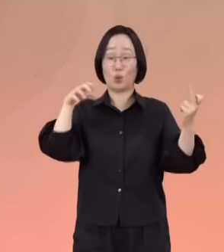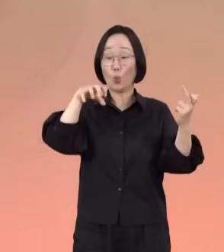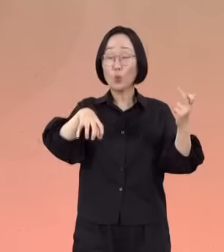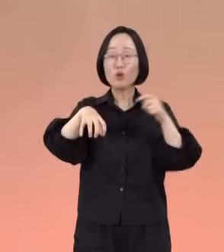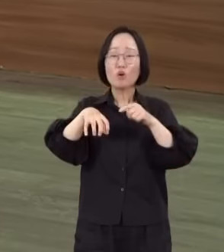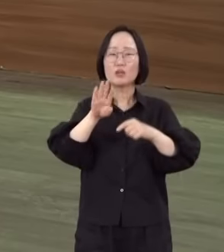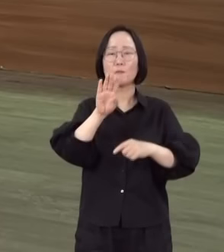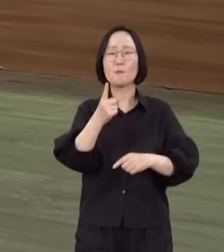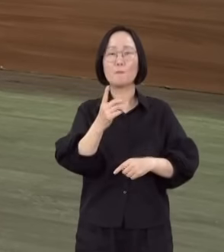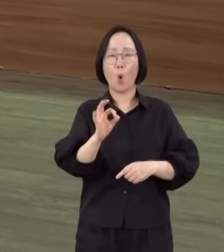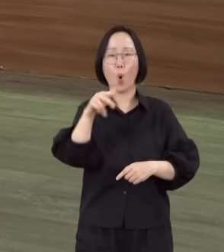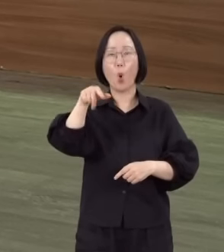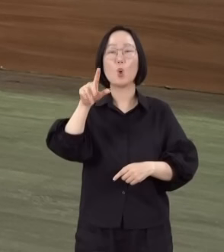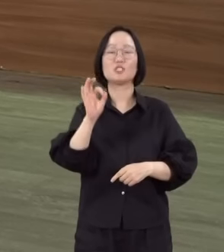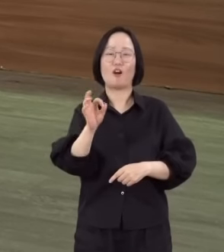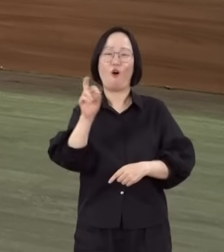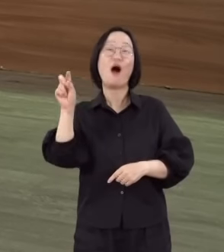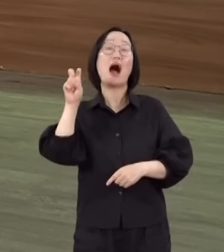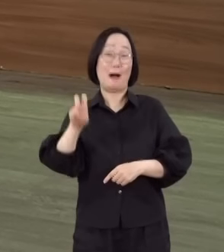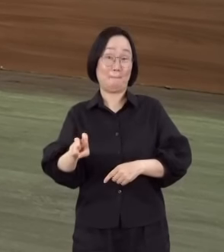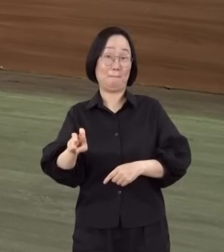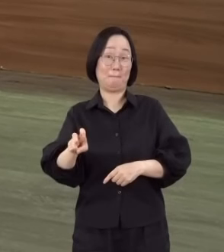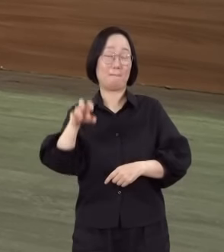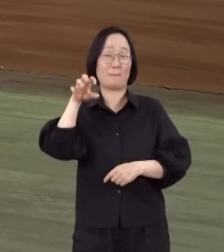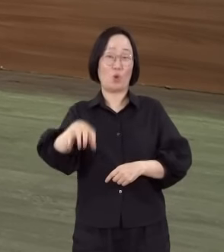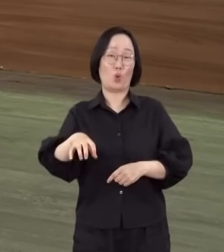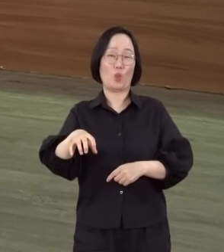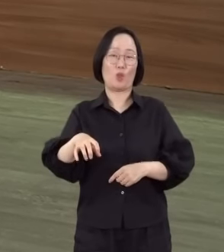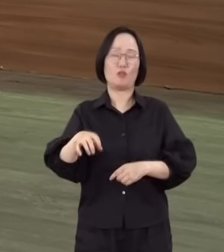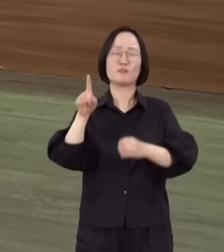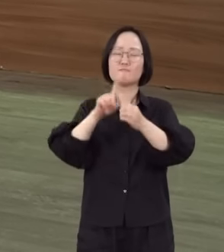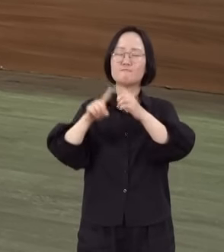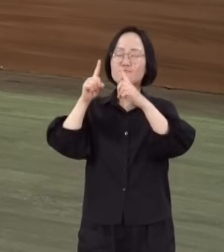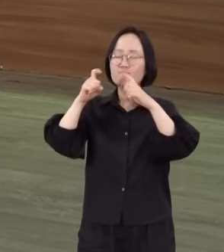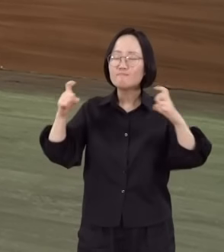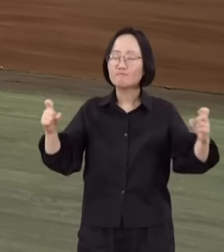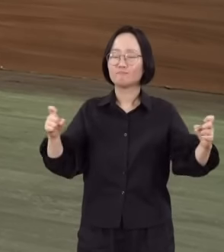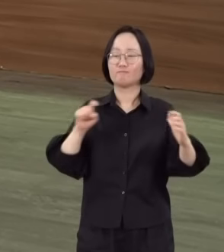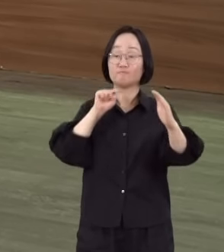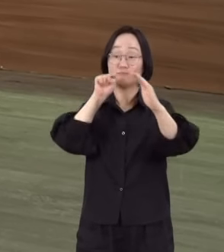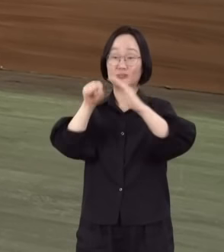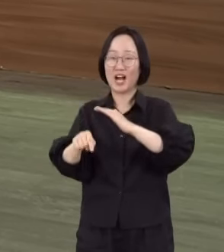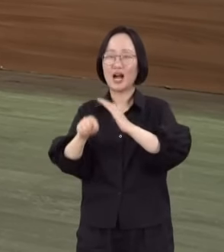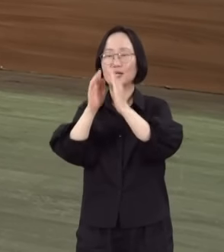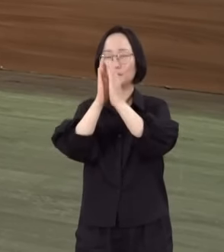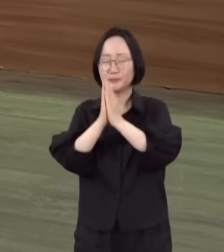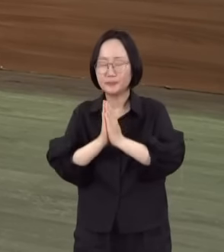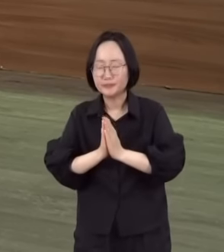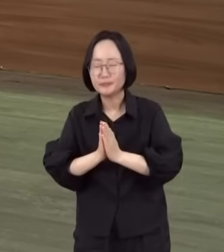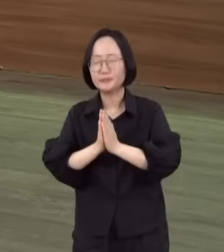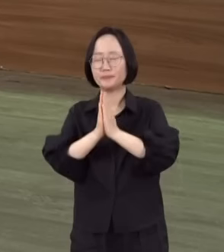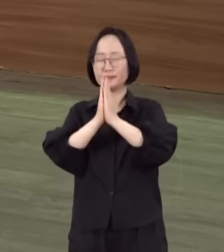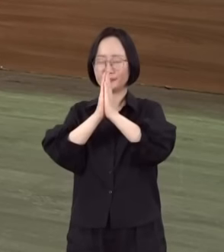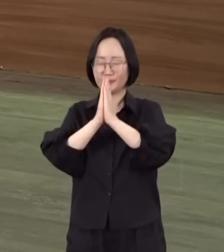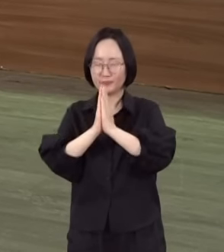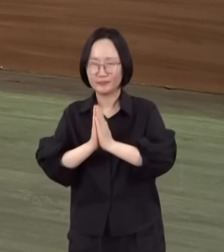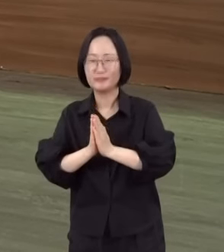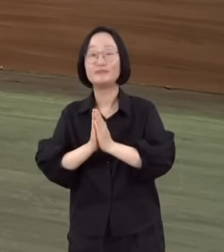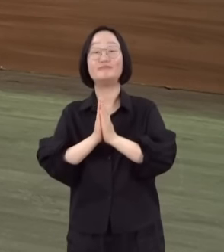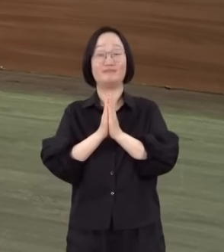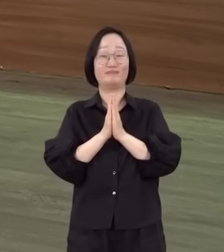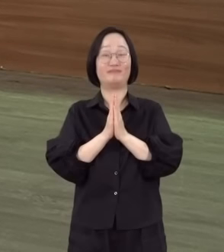가셨대요 루루랄라 이렇게 이제 공정하며 이제 성질 순례를 가셔 가지고 봉정암에 가서 다